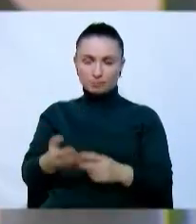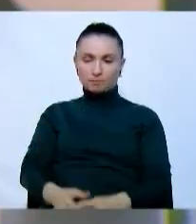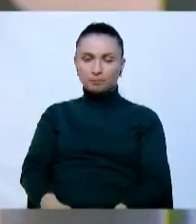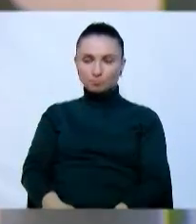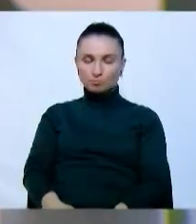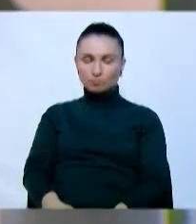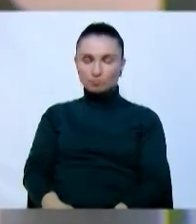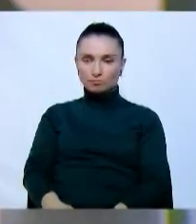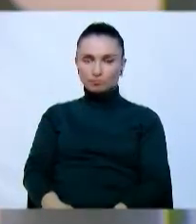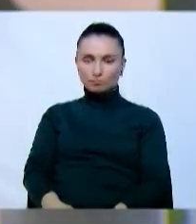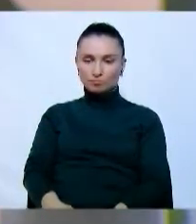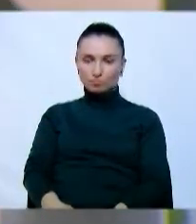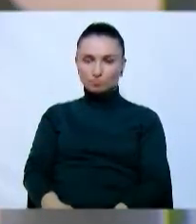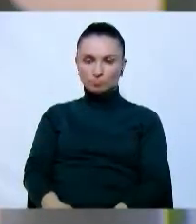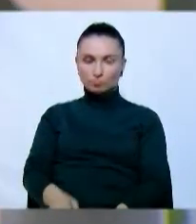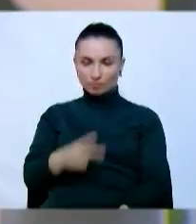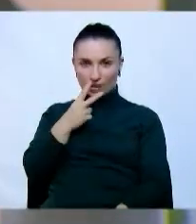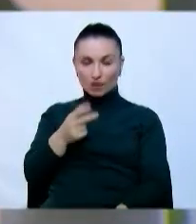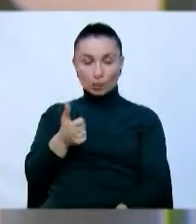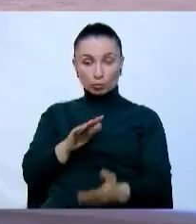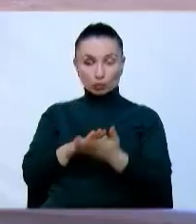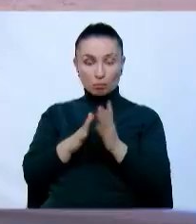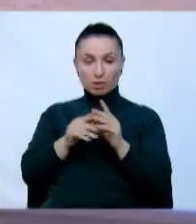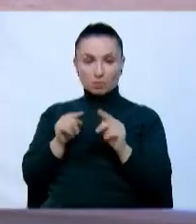გათვალისწინება. ნახეთ რომ მდგომარეობა